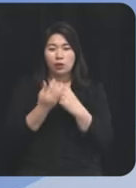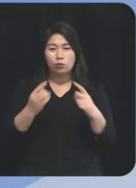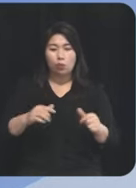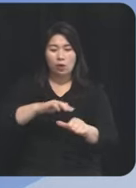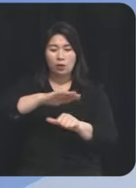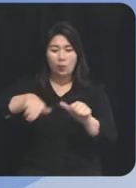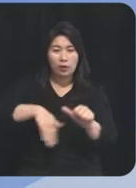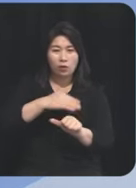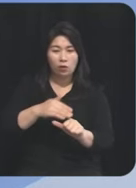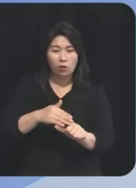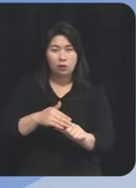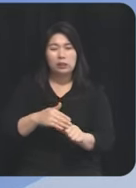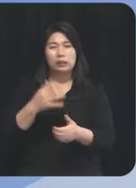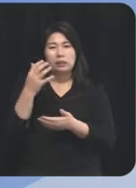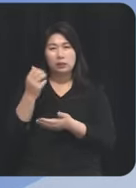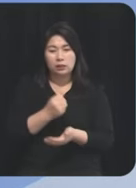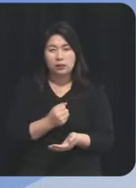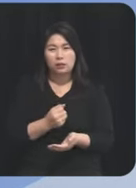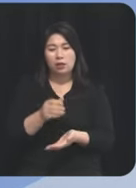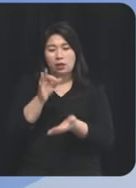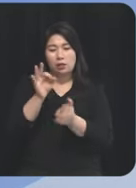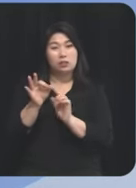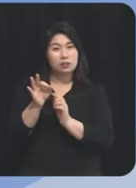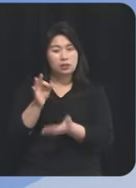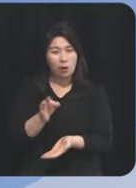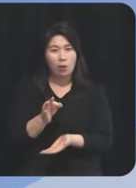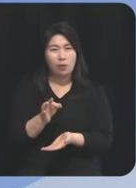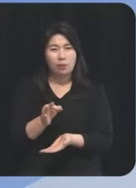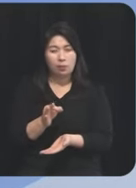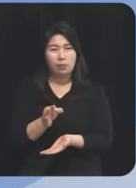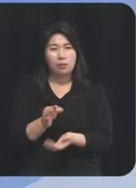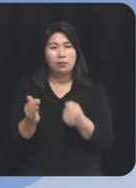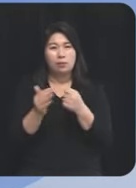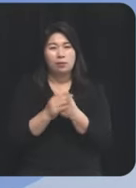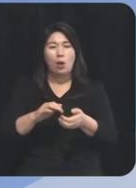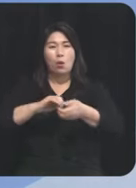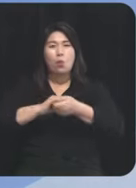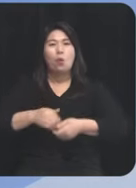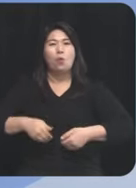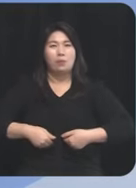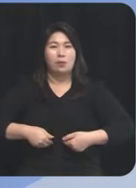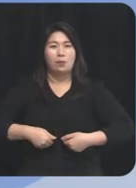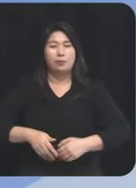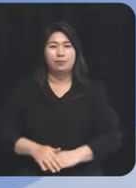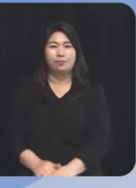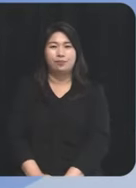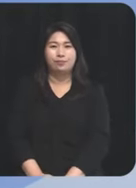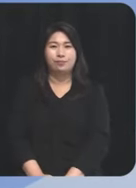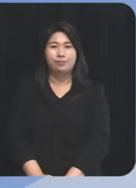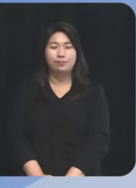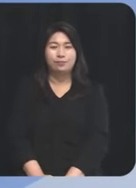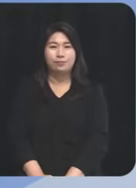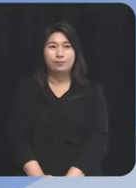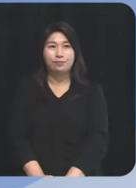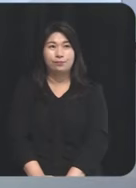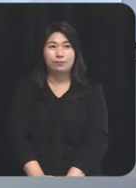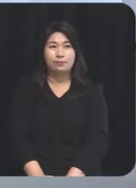지키는데 재원을 확보하기 위한 재원으로 반드시 추진해야 된다 이런 생각을 갖고 있습니다.